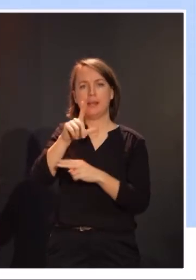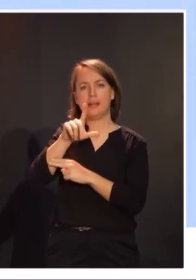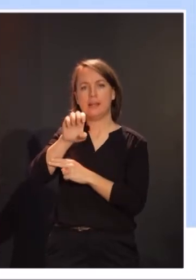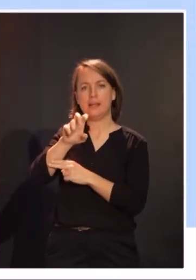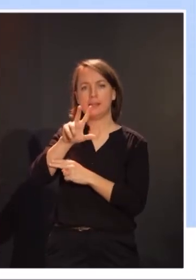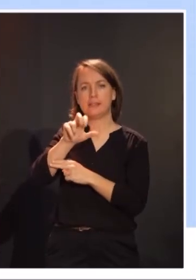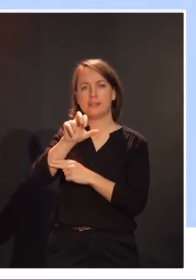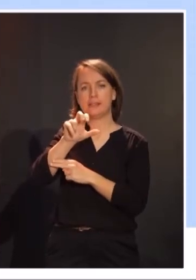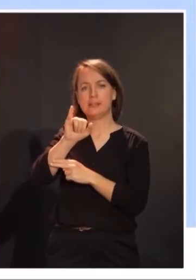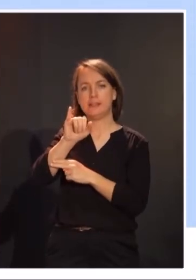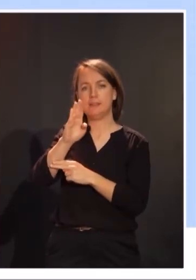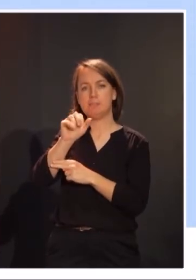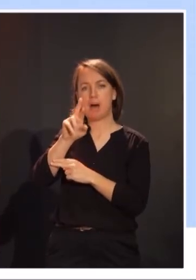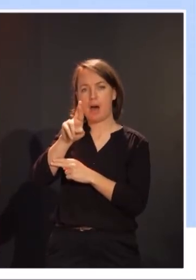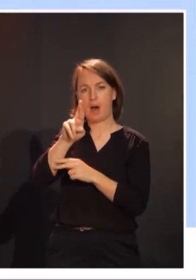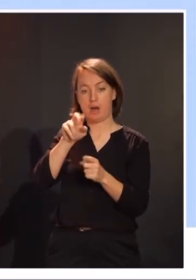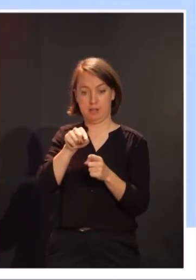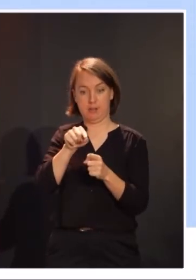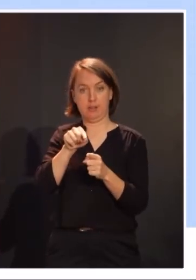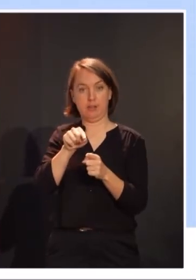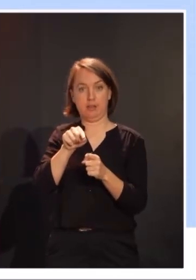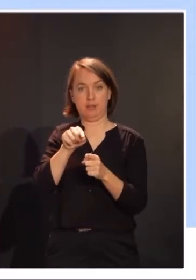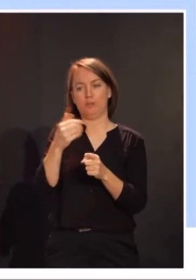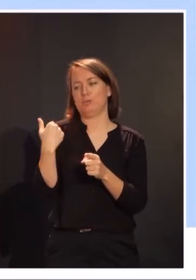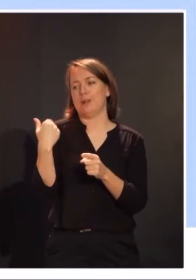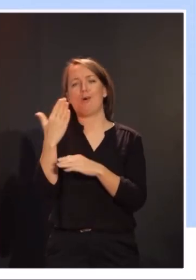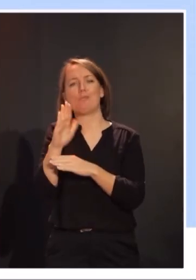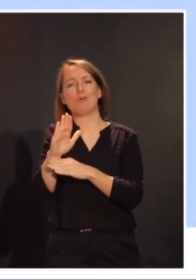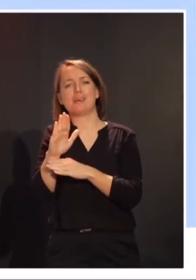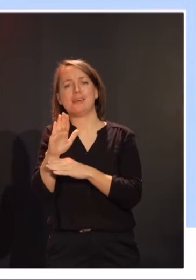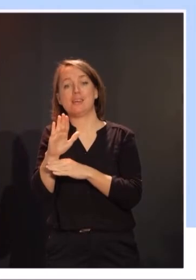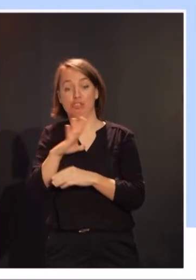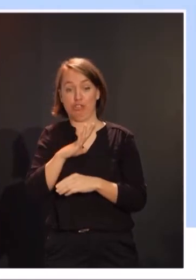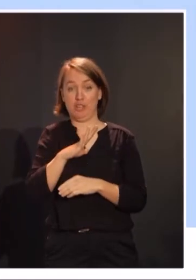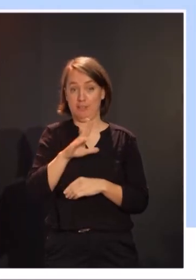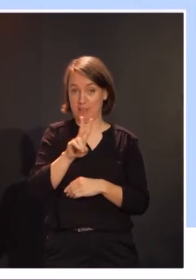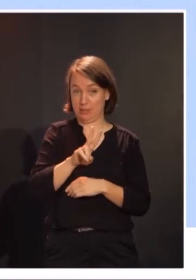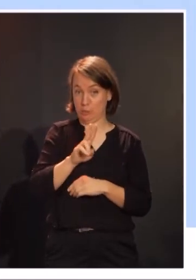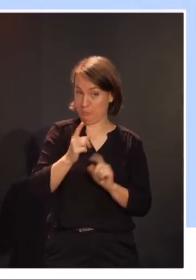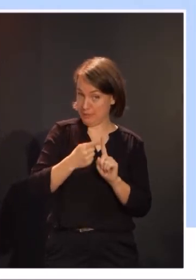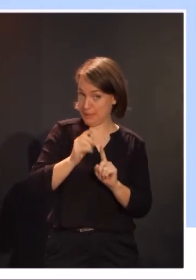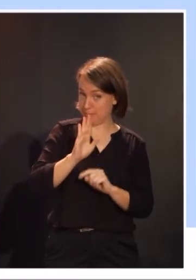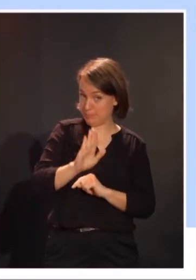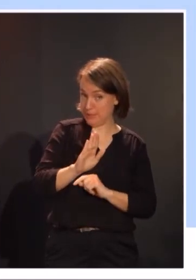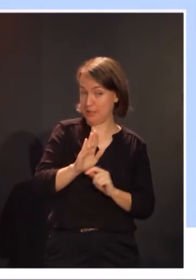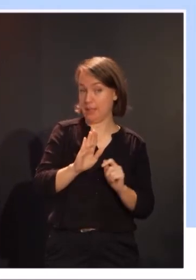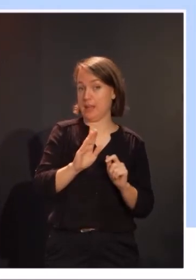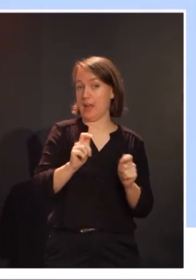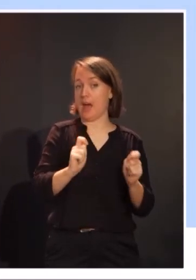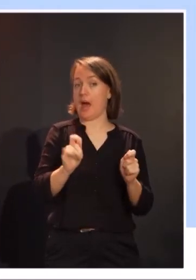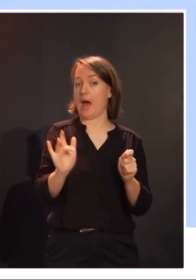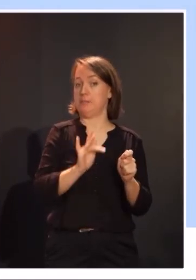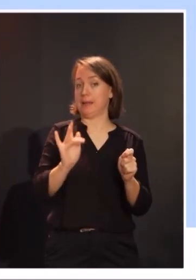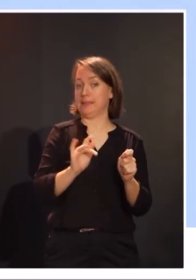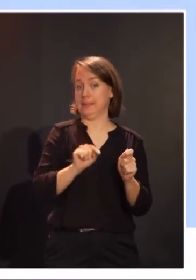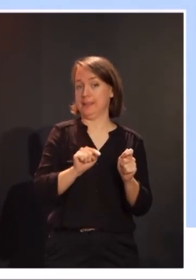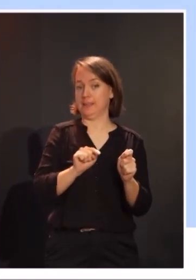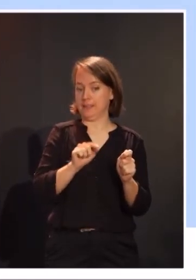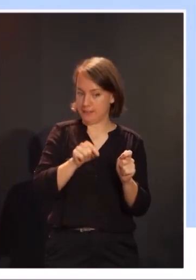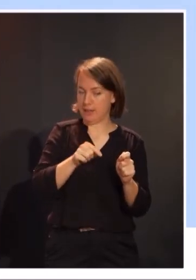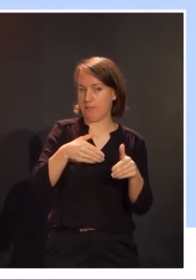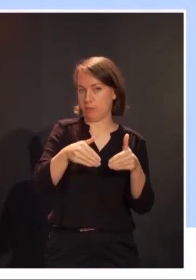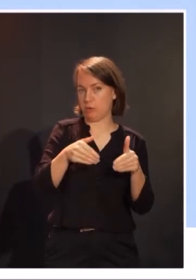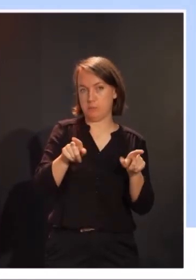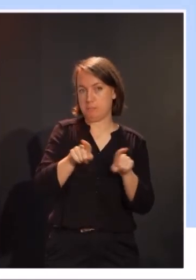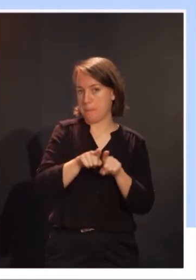existe aussi une version pour l'iPad, uniquement pour l'iPad d'ailleurs, et qui fonctionne de la même manière.